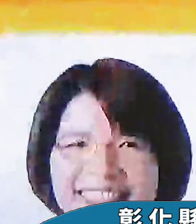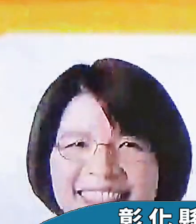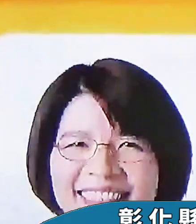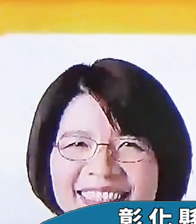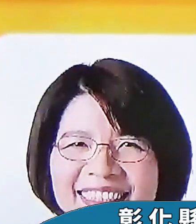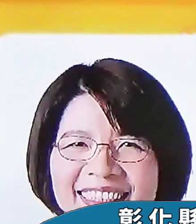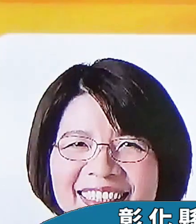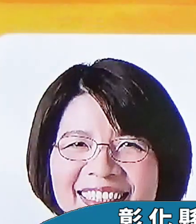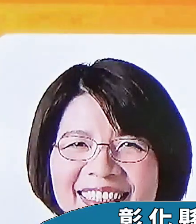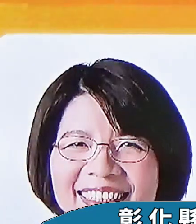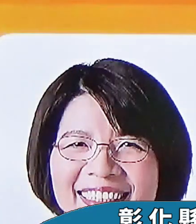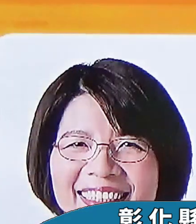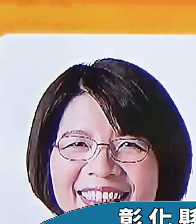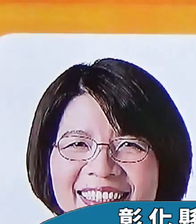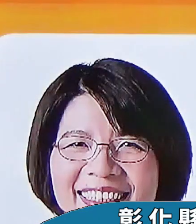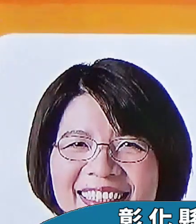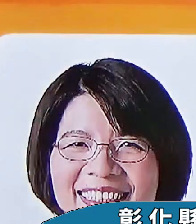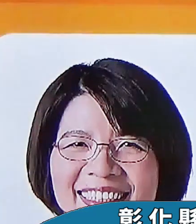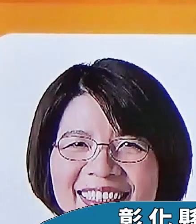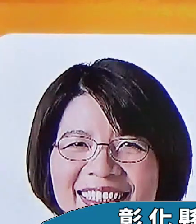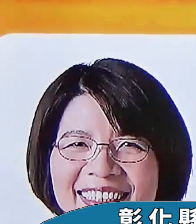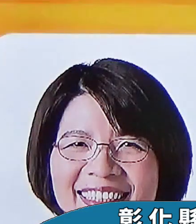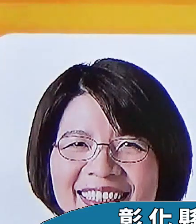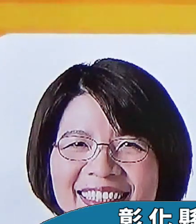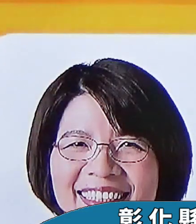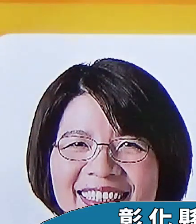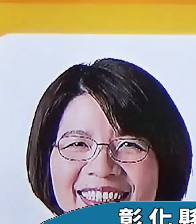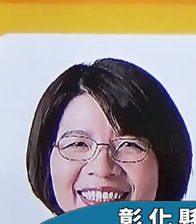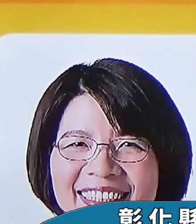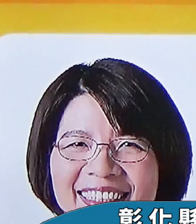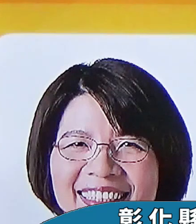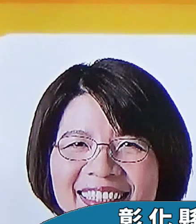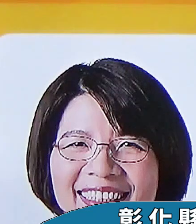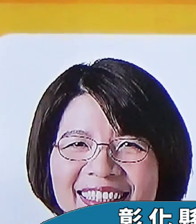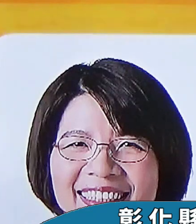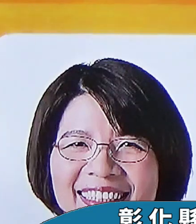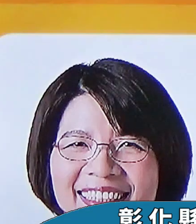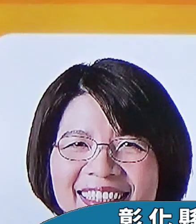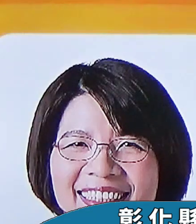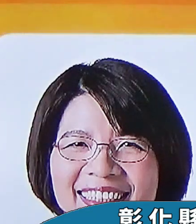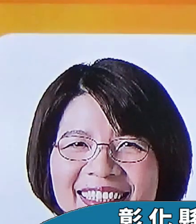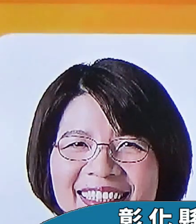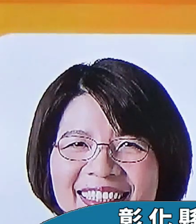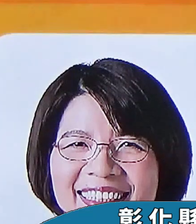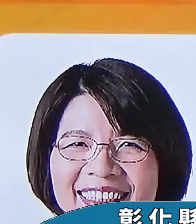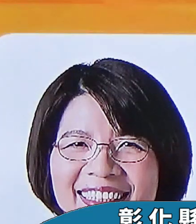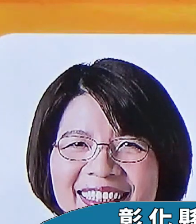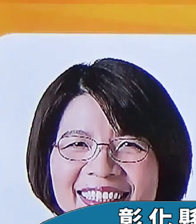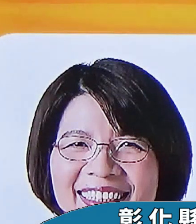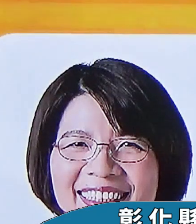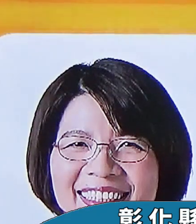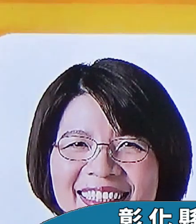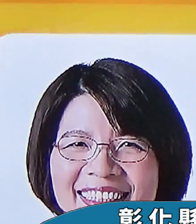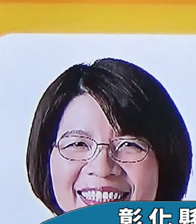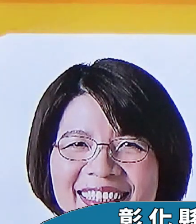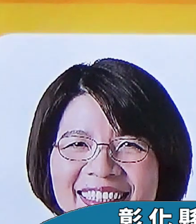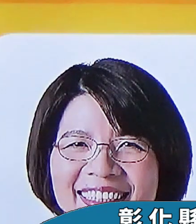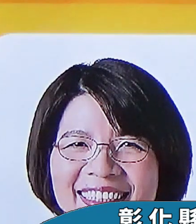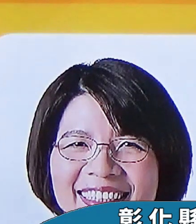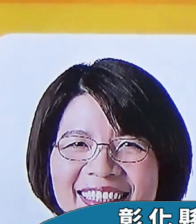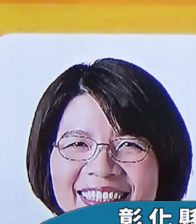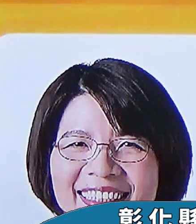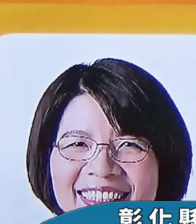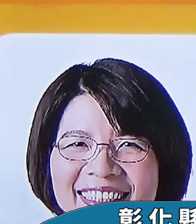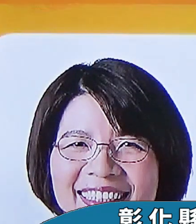搞。 二号黄秀芳，年龄51岁，党籍民主进步党，